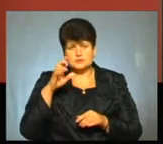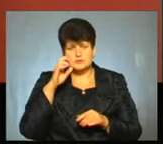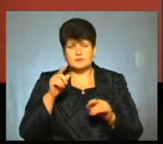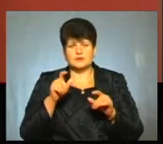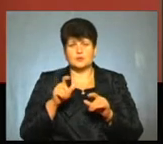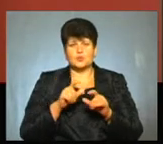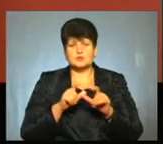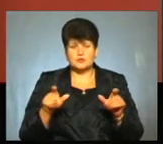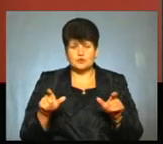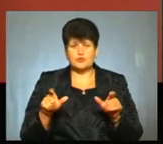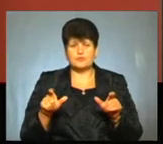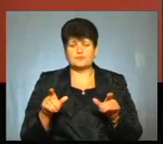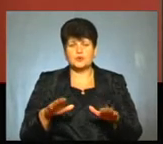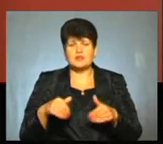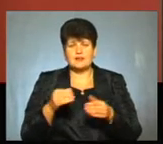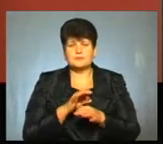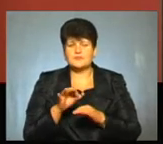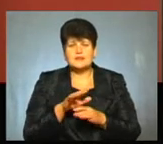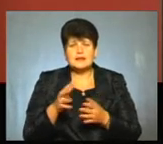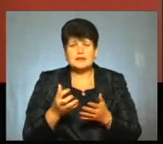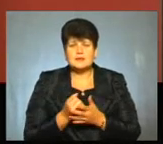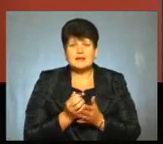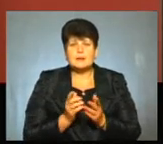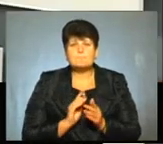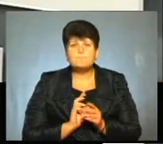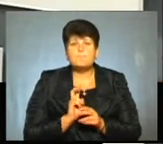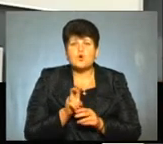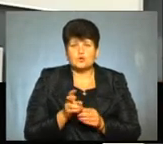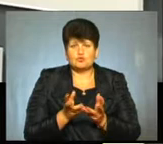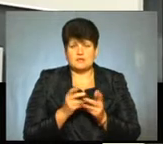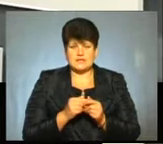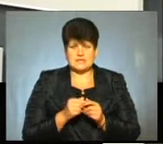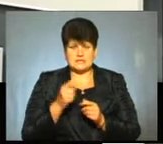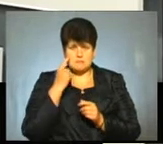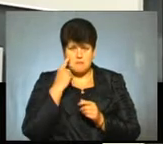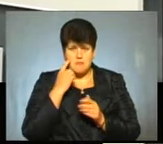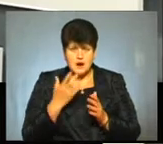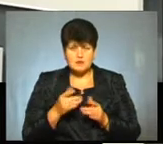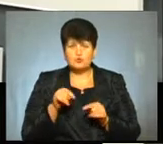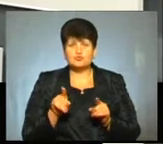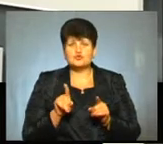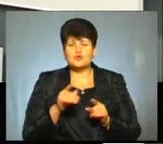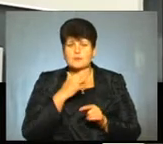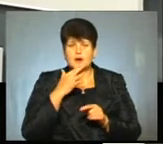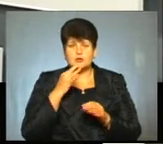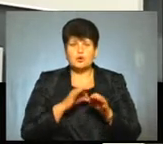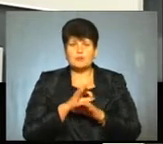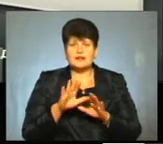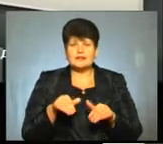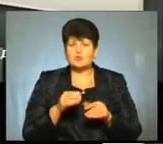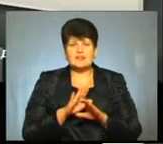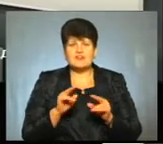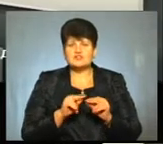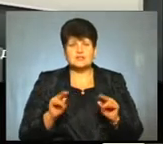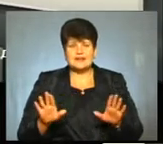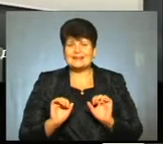установ подавали на проєкт, і вони не перемогли, вони навіть не набрали прохідну кількість балів, тобто мінімально, тому що дуже багато проєктів подають не